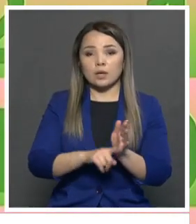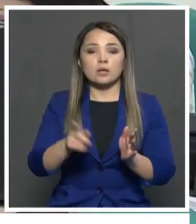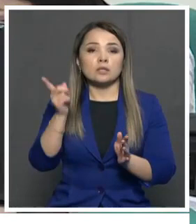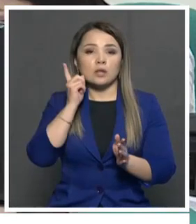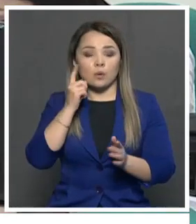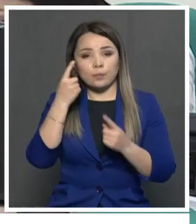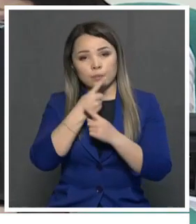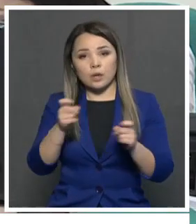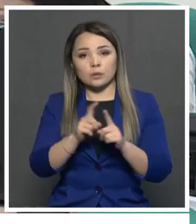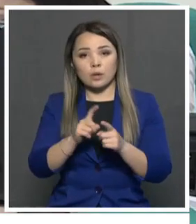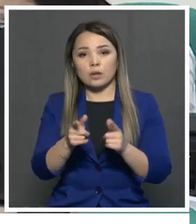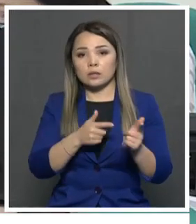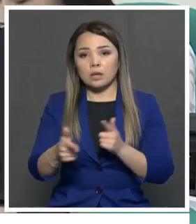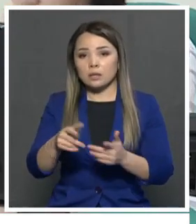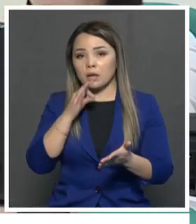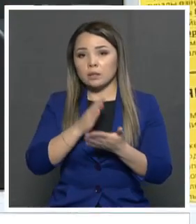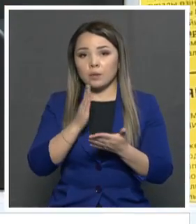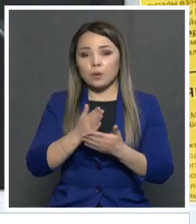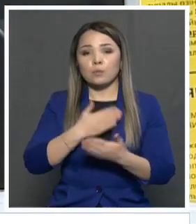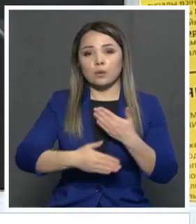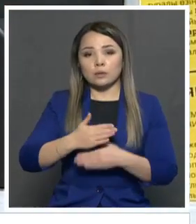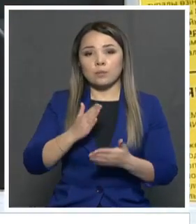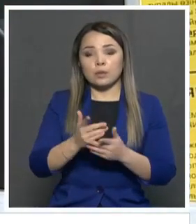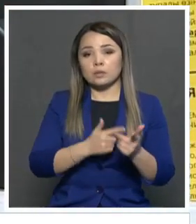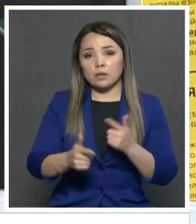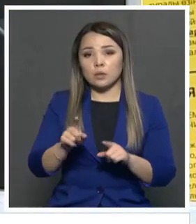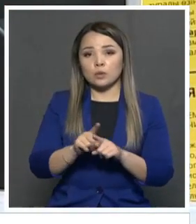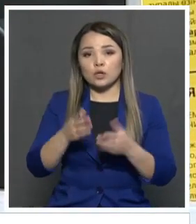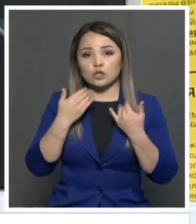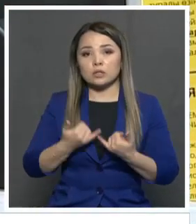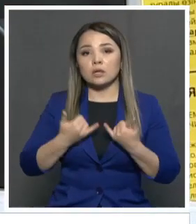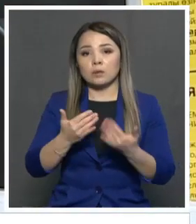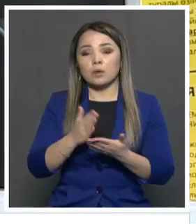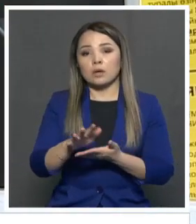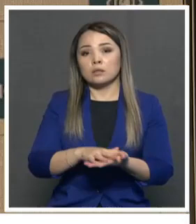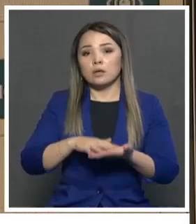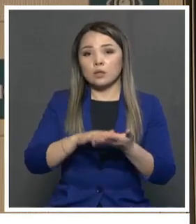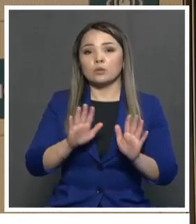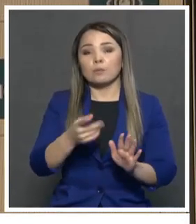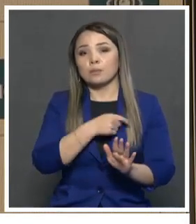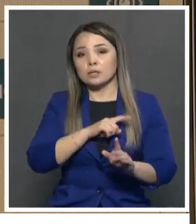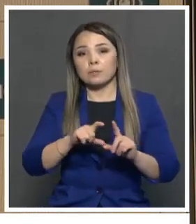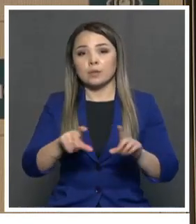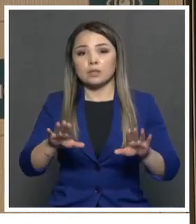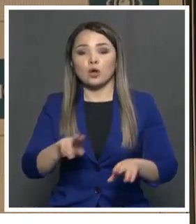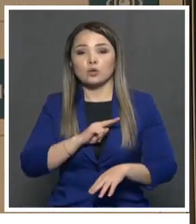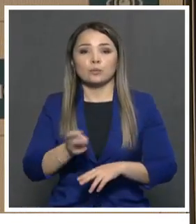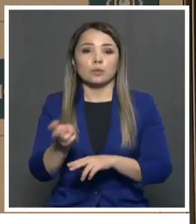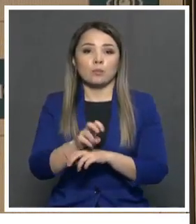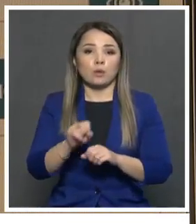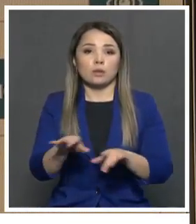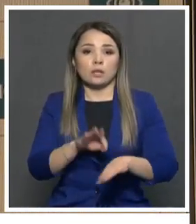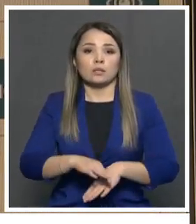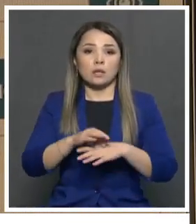хабарлама жіберу арқылы тағайындау қарастырылып жатыр. Сондай-ақ мүгедектікті рәсімдеу жұмысы да жеңілдемек. Енді өтініш беруші тек медициналық мекемеге жүгінеді. Қалған